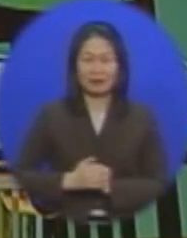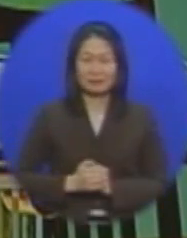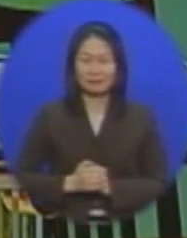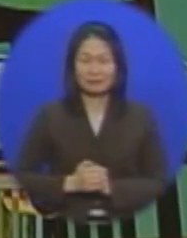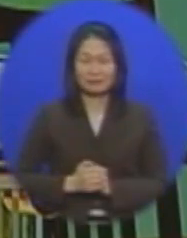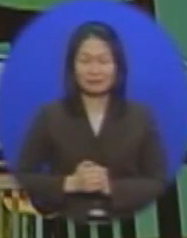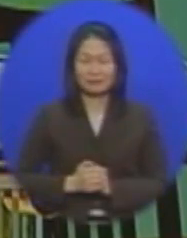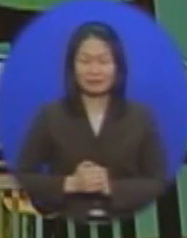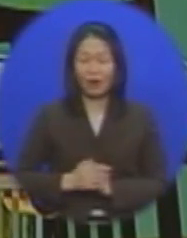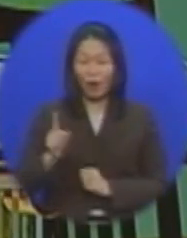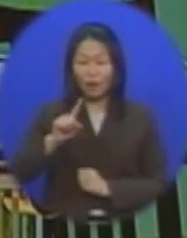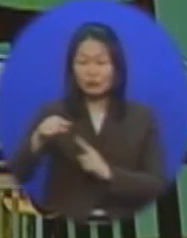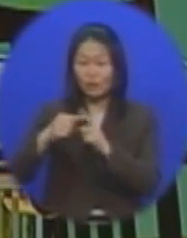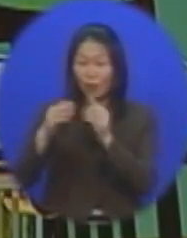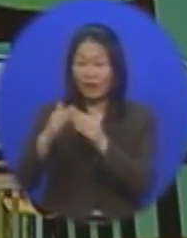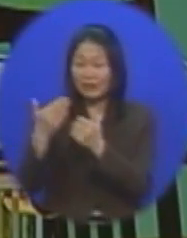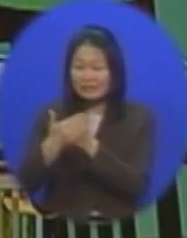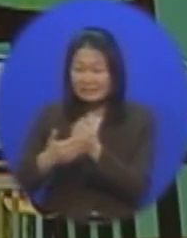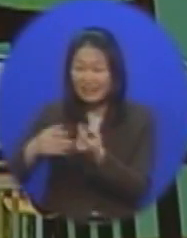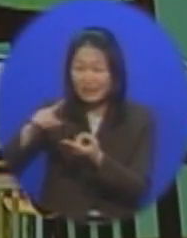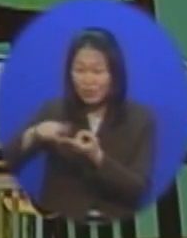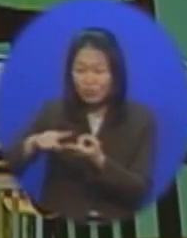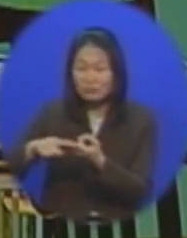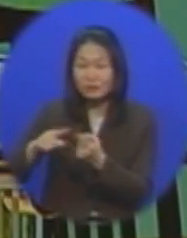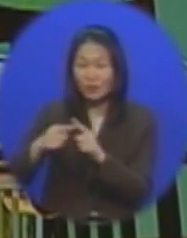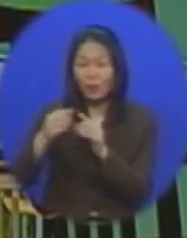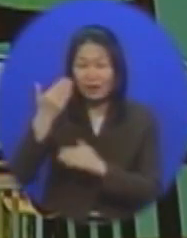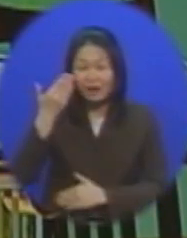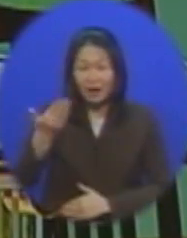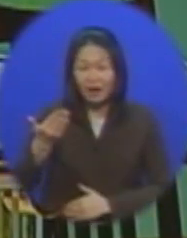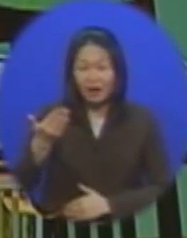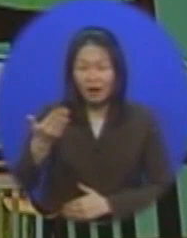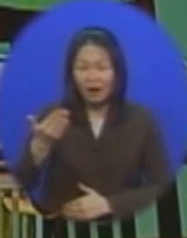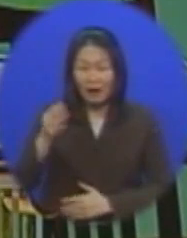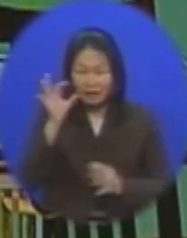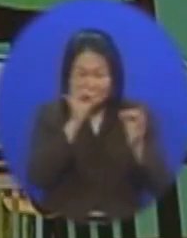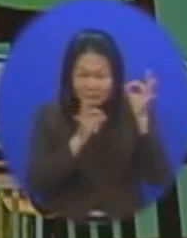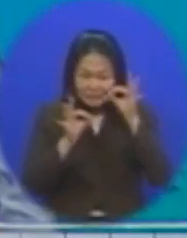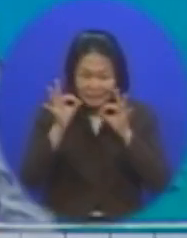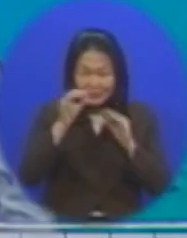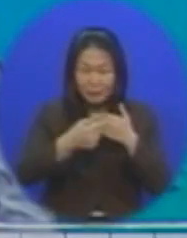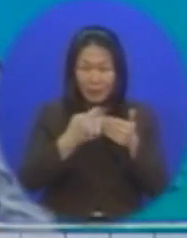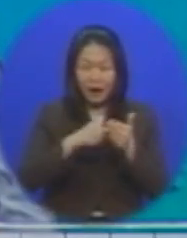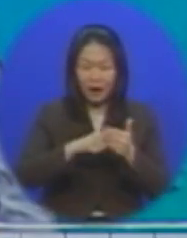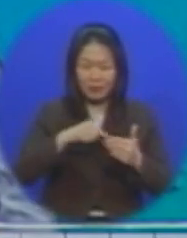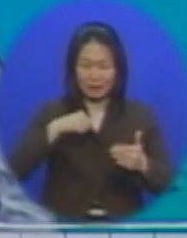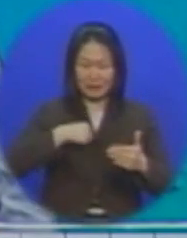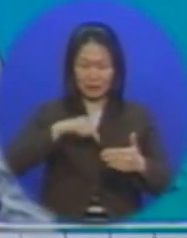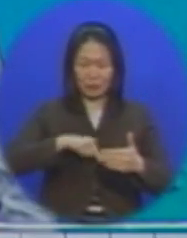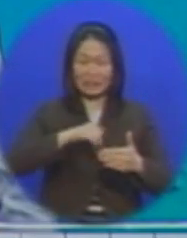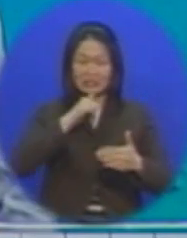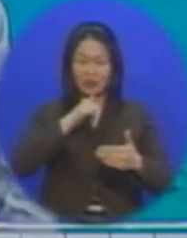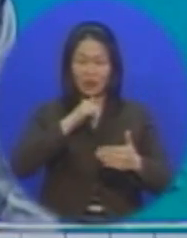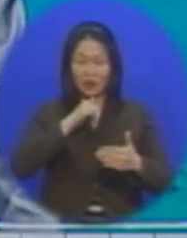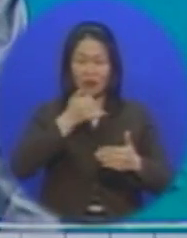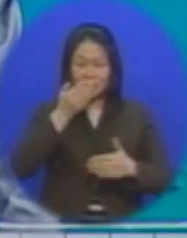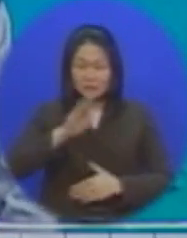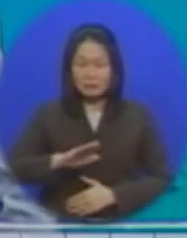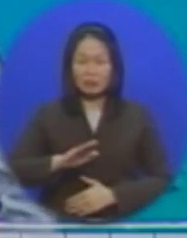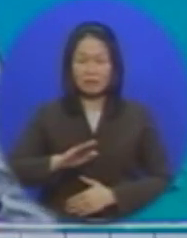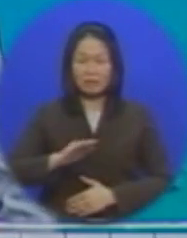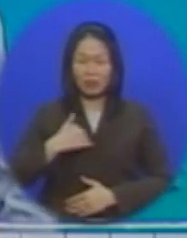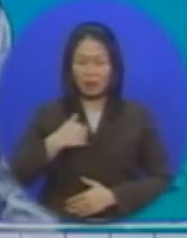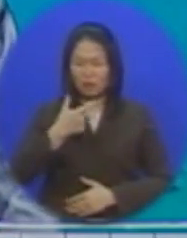얻어 어느 교회가 은혜로운 교회가 그 찾는 마음은 내 마음의 있지만 내가